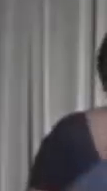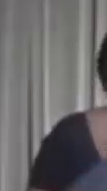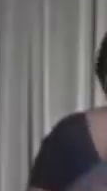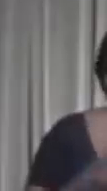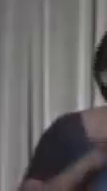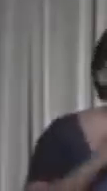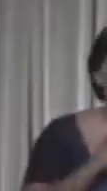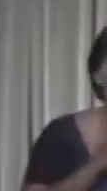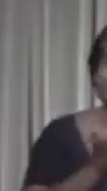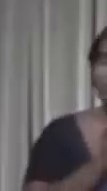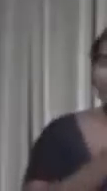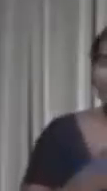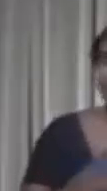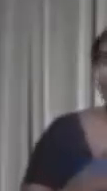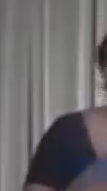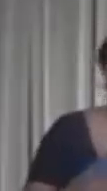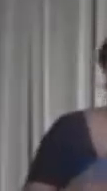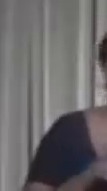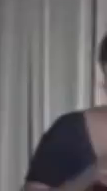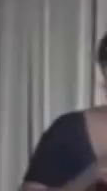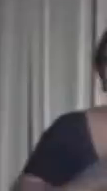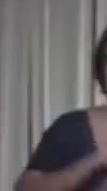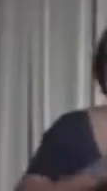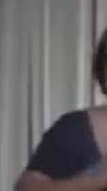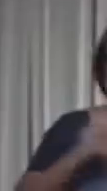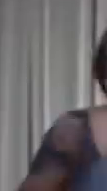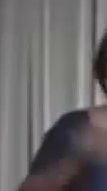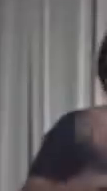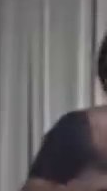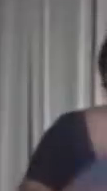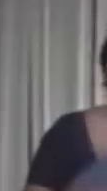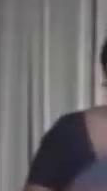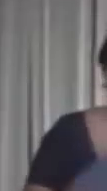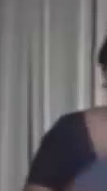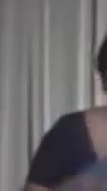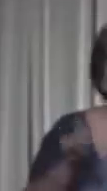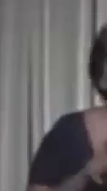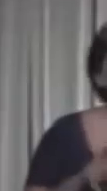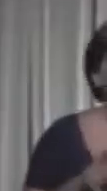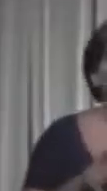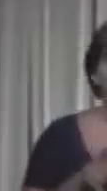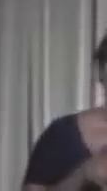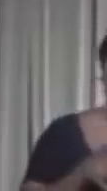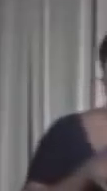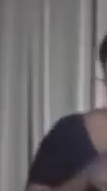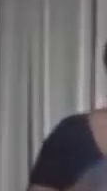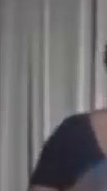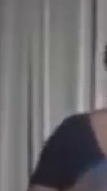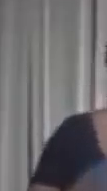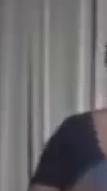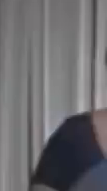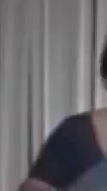எத்தனை இஸ்லாமிய நாடுகள் இங்கே வந்து முதலீடு செய்ய ஆசையோடு இருந்தார்கள். அவர்களுக்கு வேறு எந்த எண்ணமும் இந்த நாட்டிலே கிடையாது, இந்த